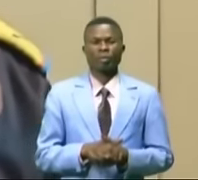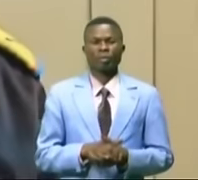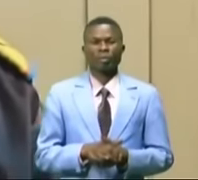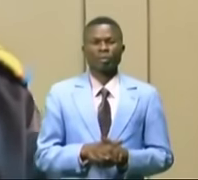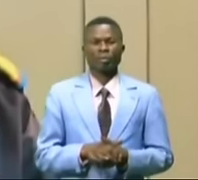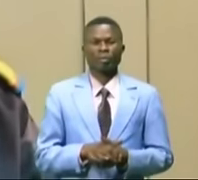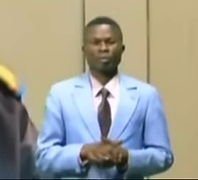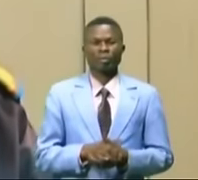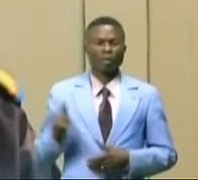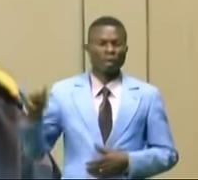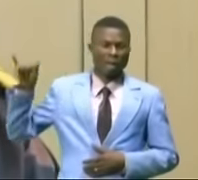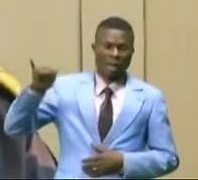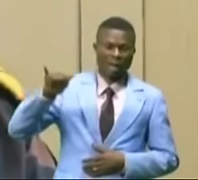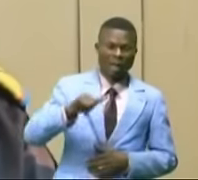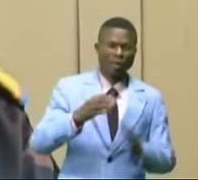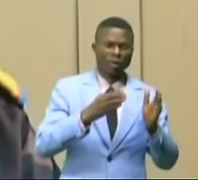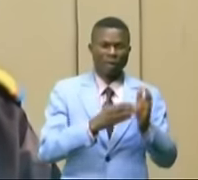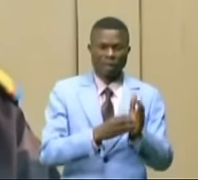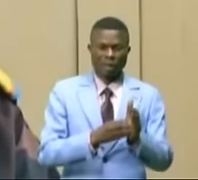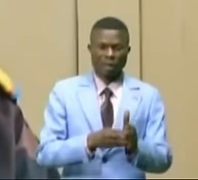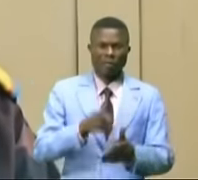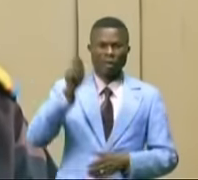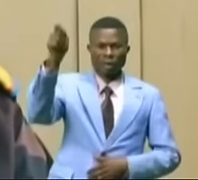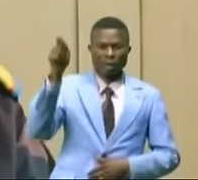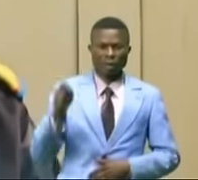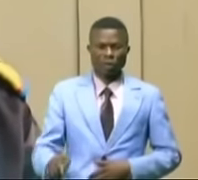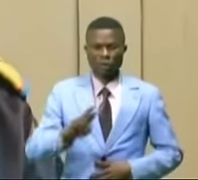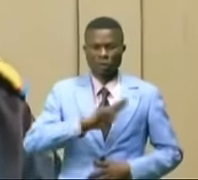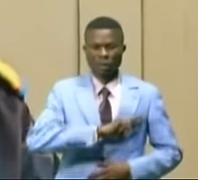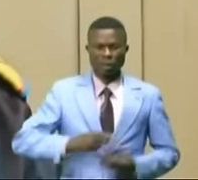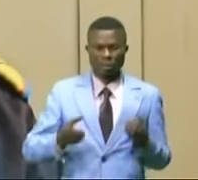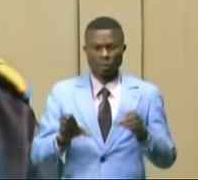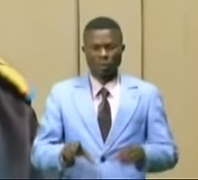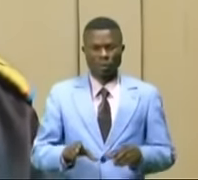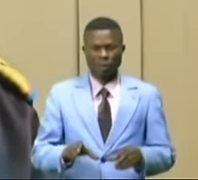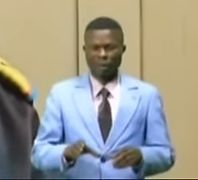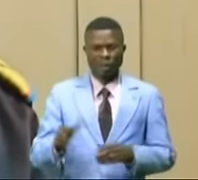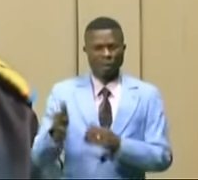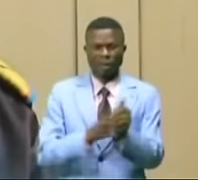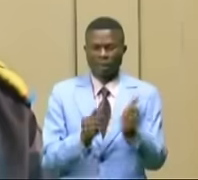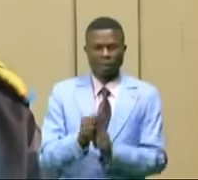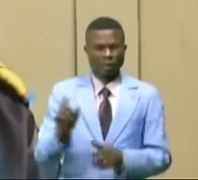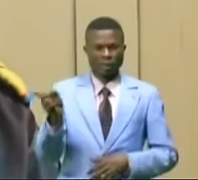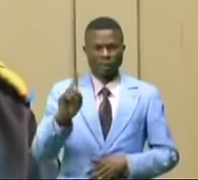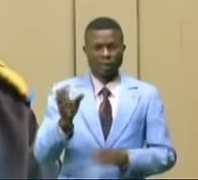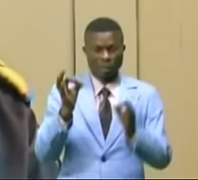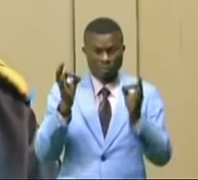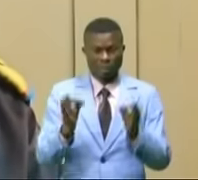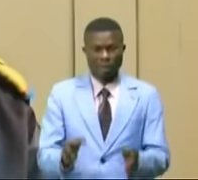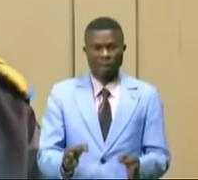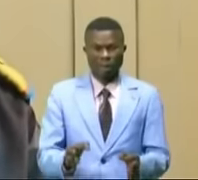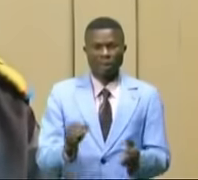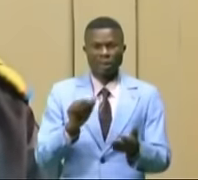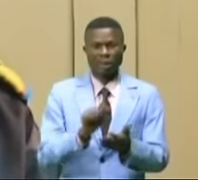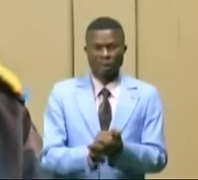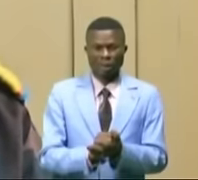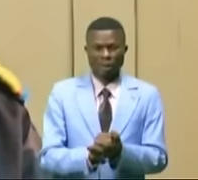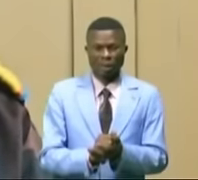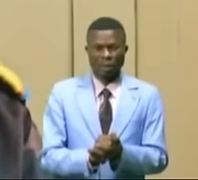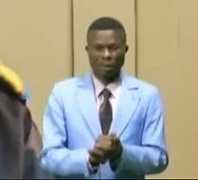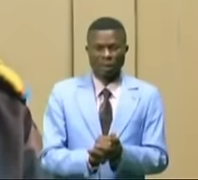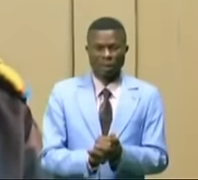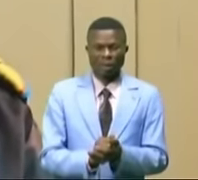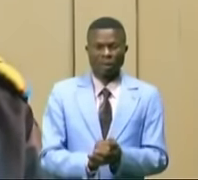les aéronefs des forces armées de la République démocratique du Congo n'ont pas été touchés, mais c'est plutôt les